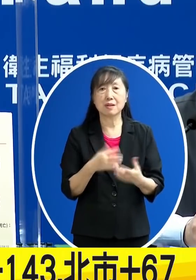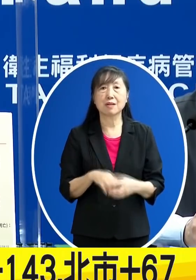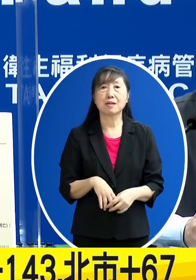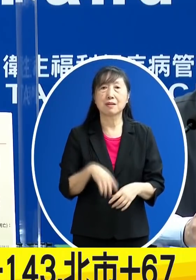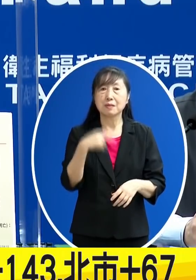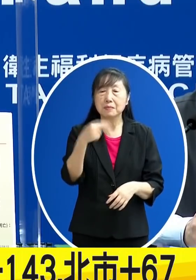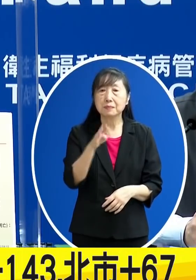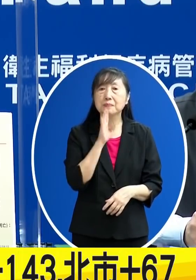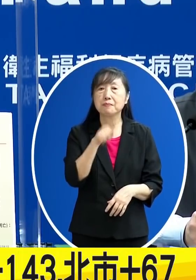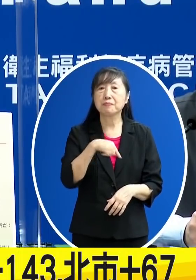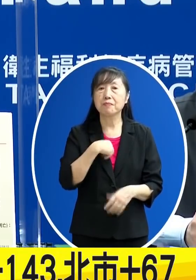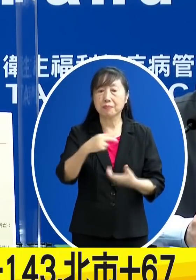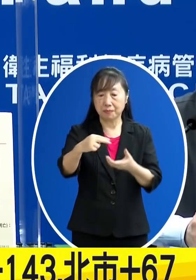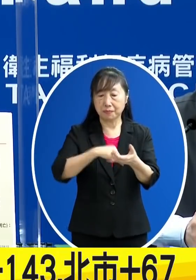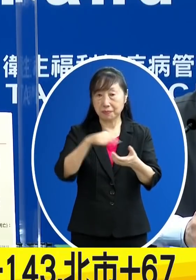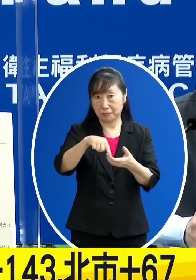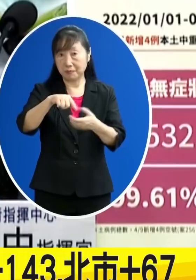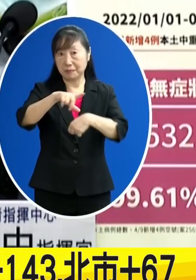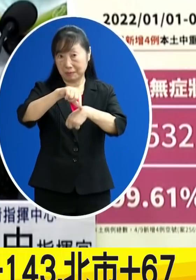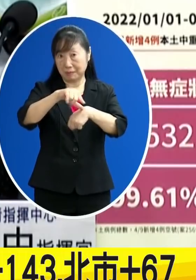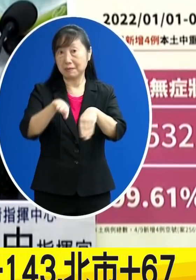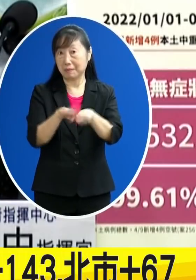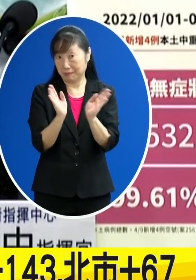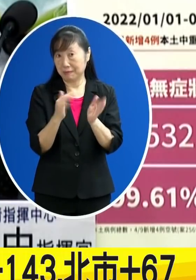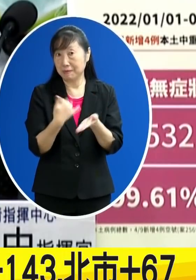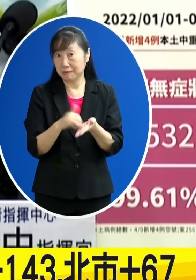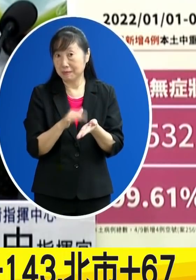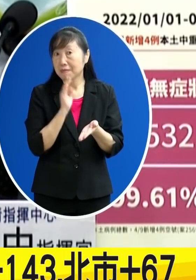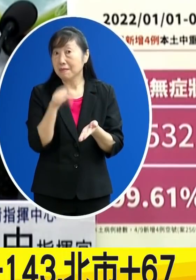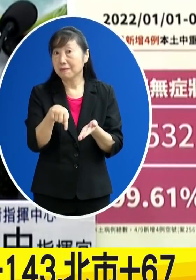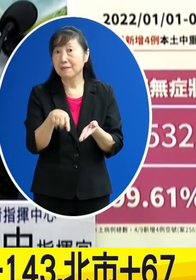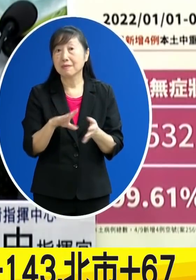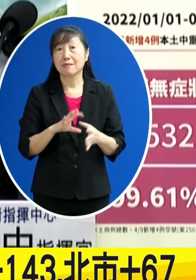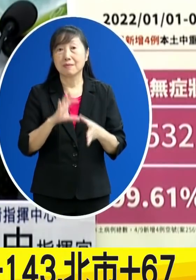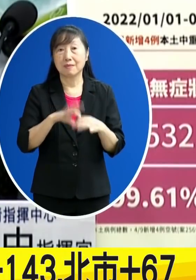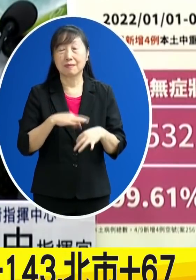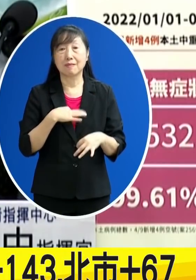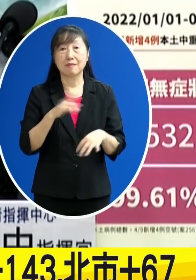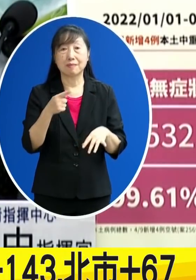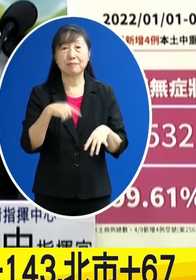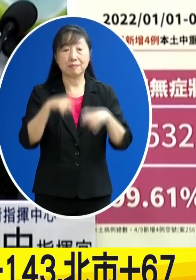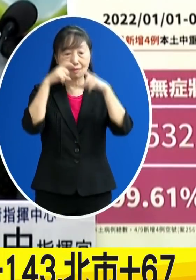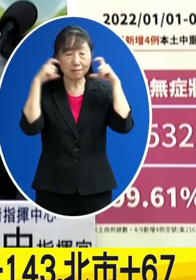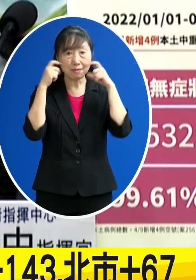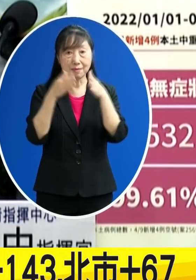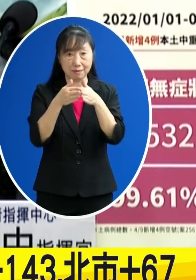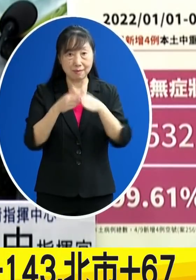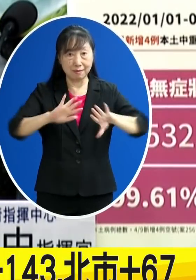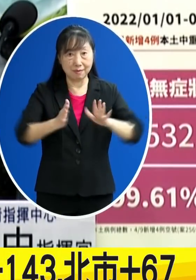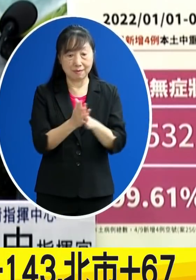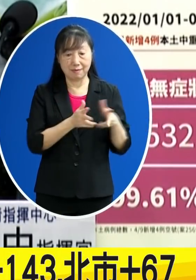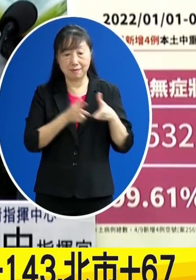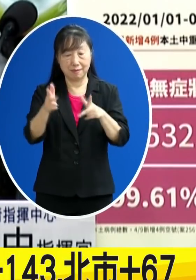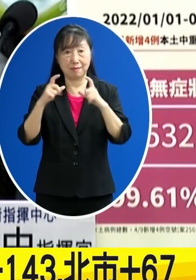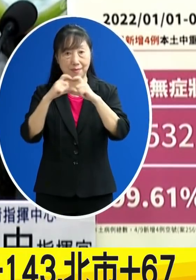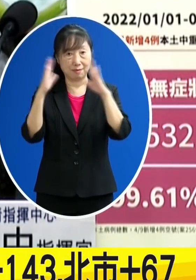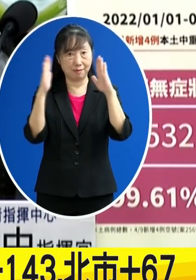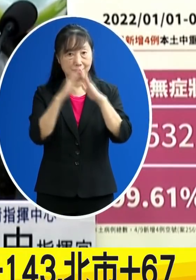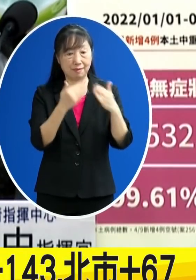力是接到电话起就算了，所以就应该要佩戴医用口罩，立即返家隔